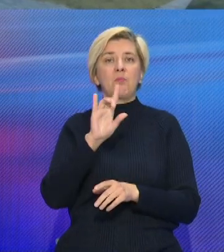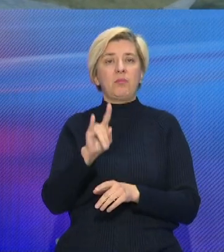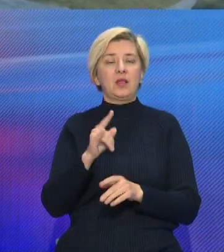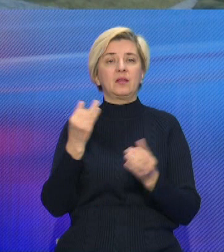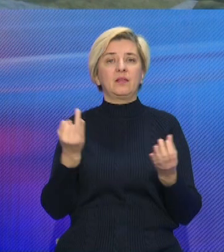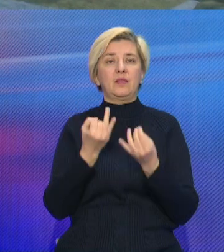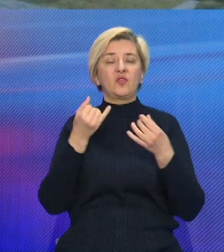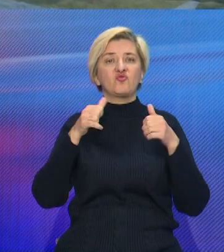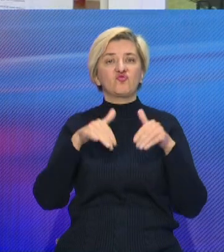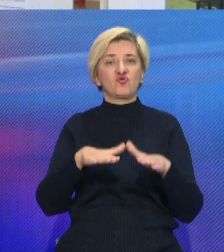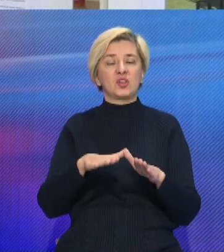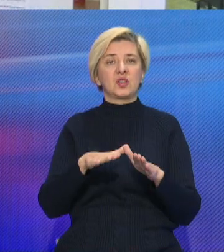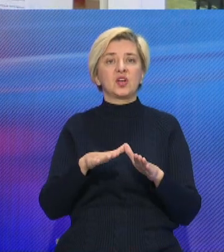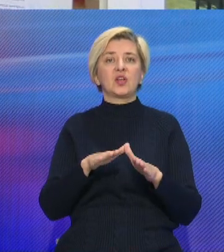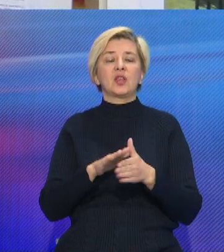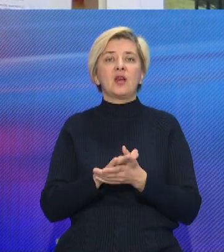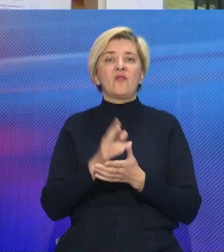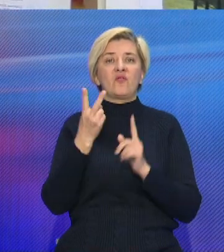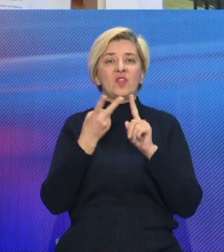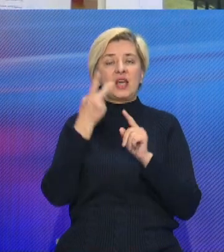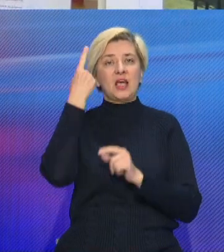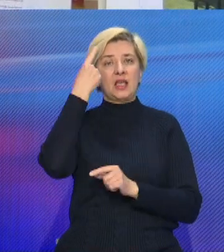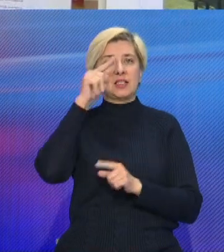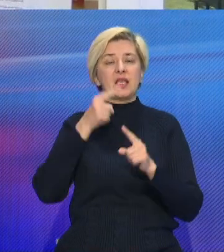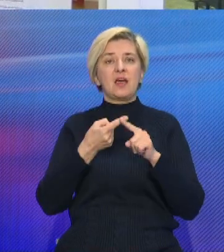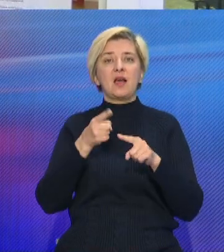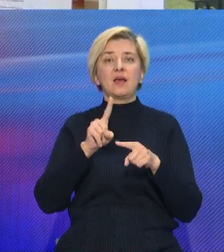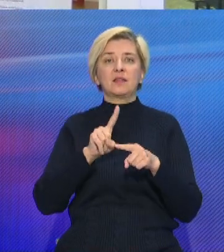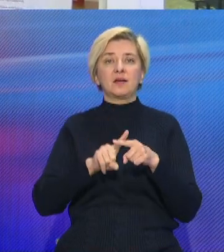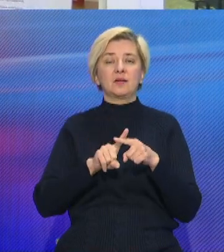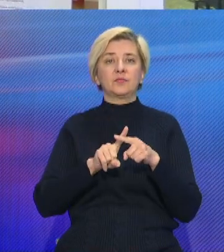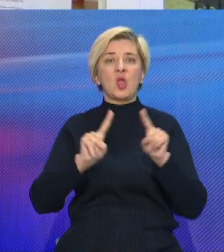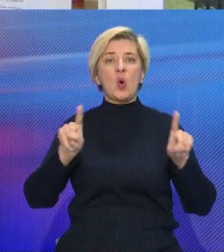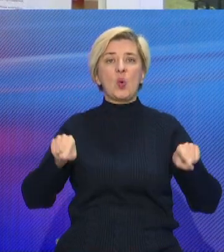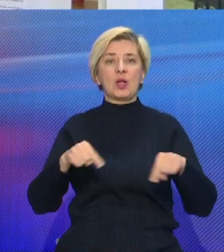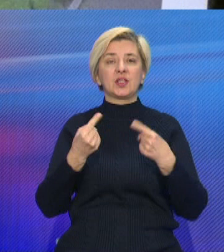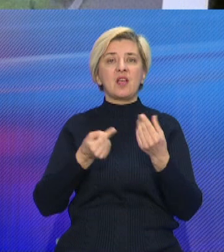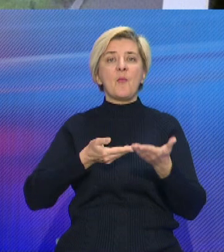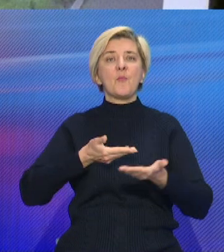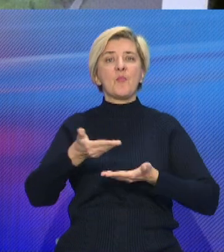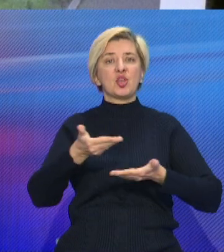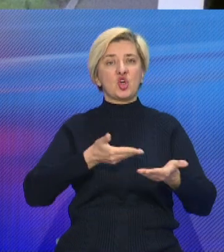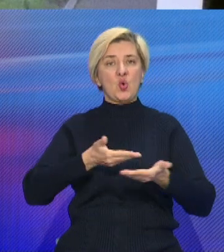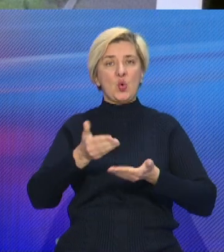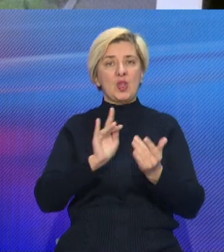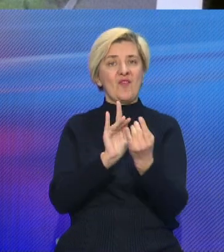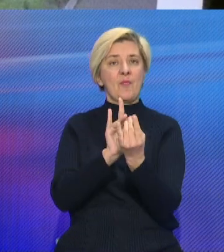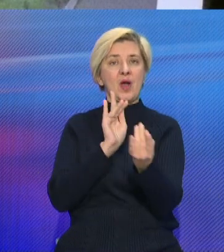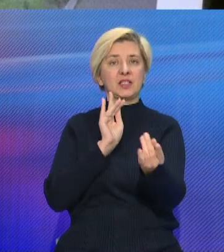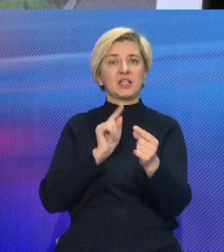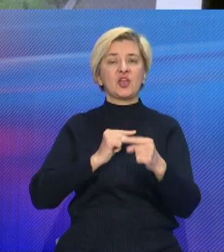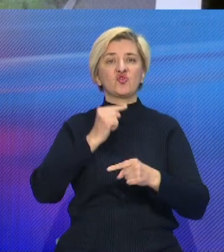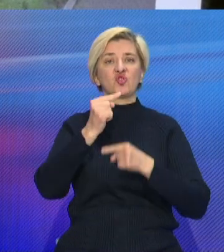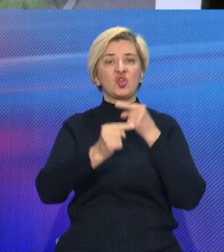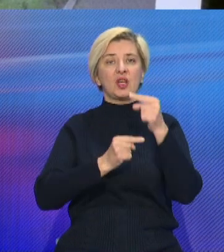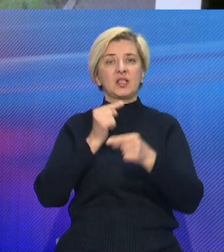достаточно экологичное решение. Вторая идея – это организация пешеходного моста